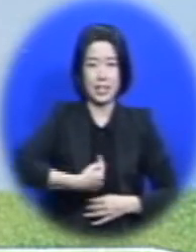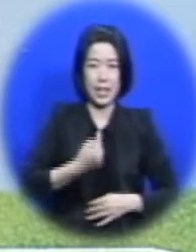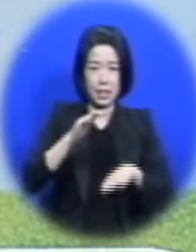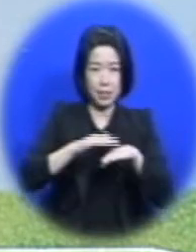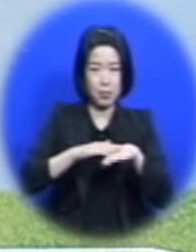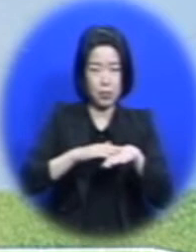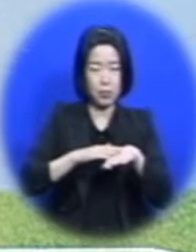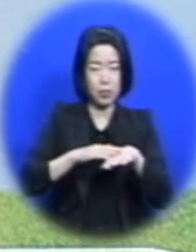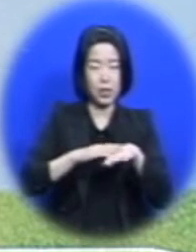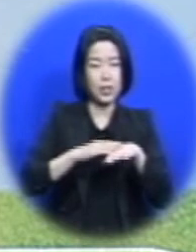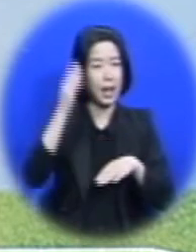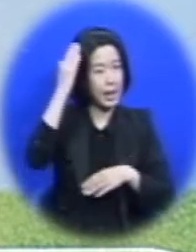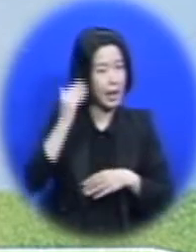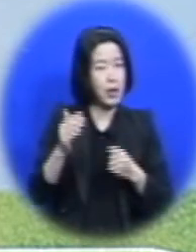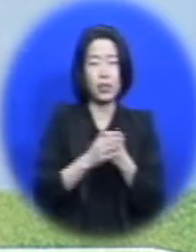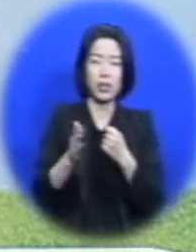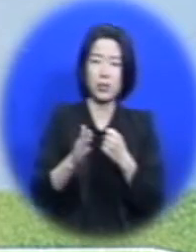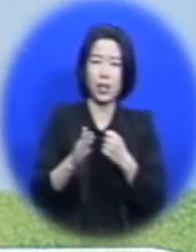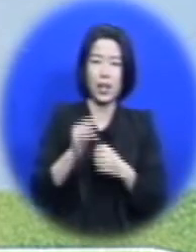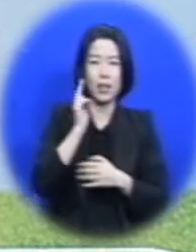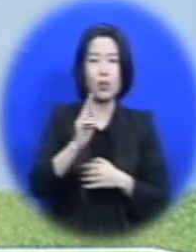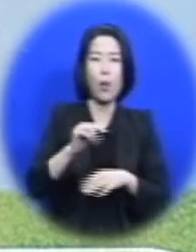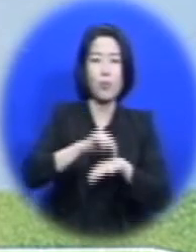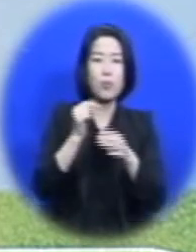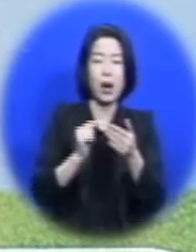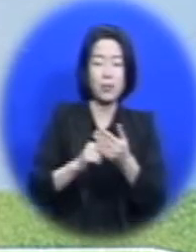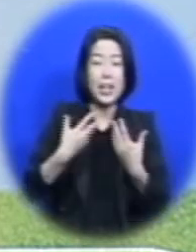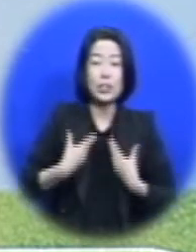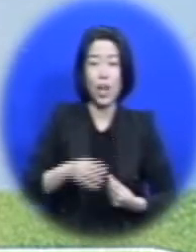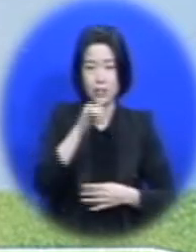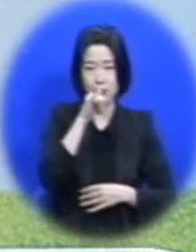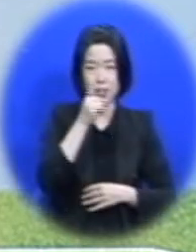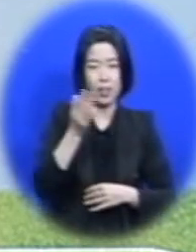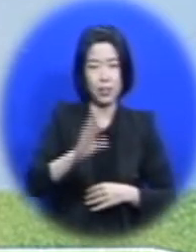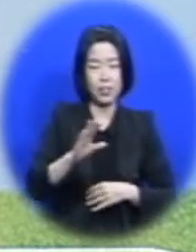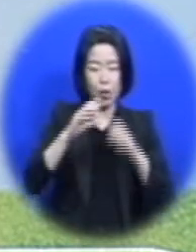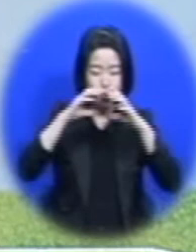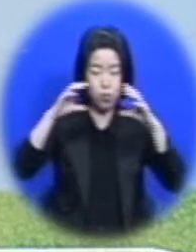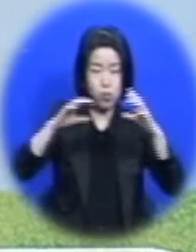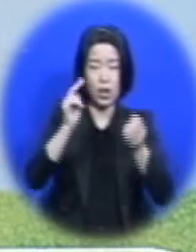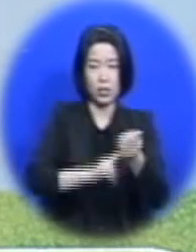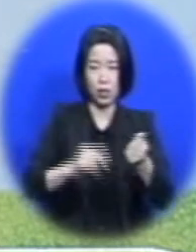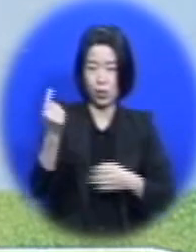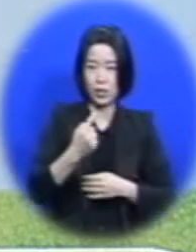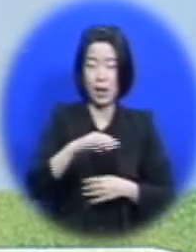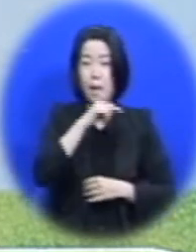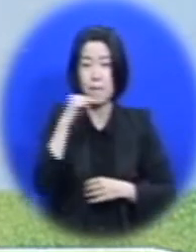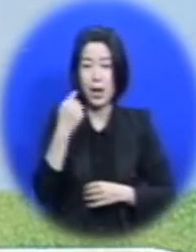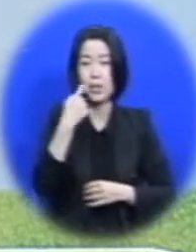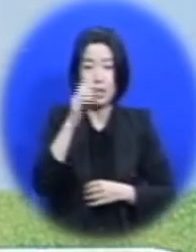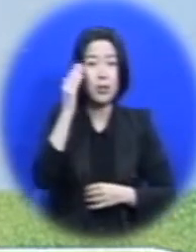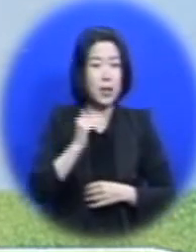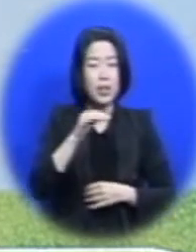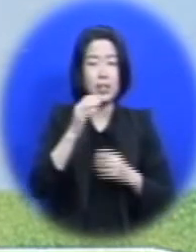안한 것 때문에 너무너무 마음에 좌절이 있는 그런데 풍선 살아왔는데 빨 갖고 놀았고 파랑 풍선